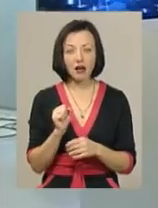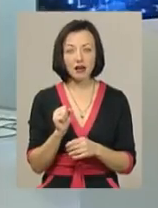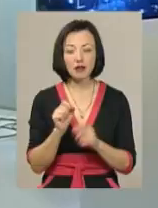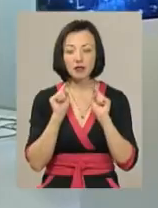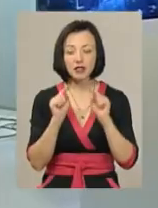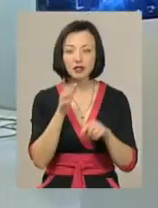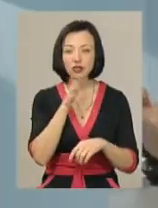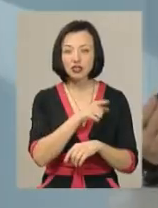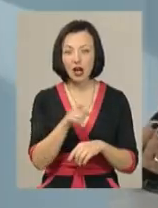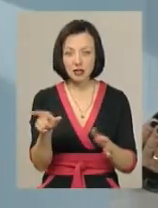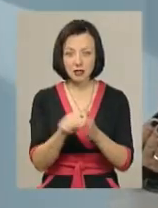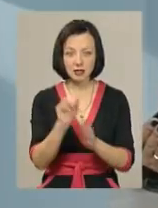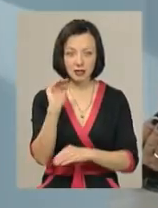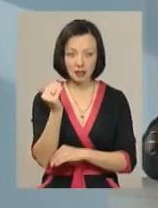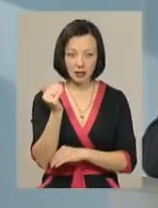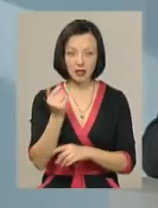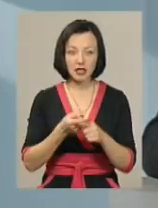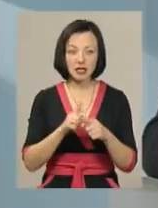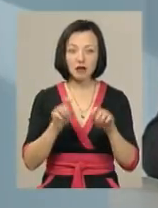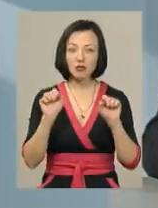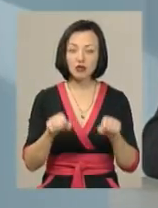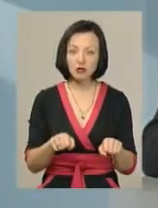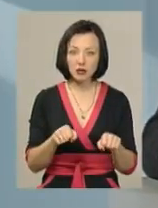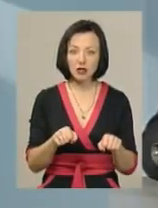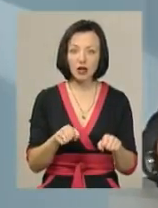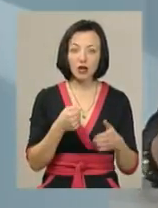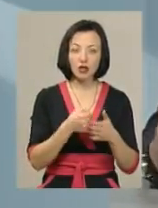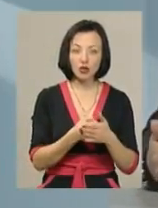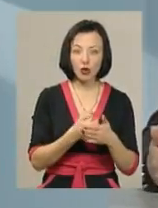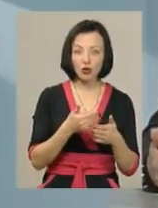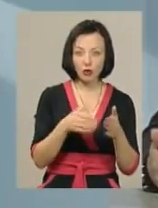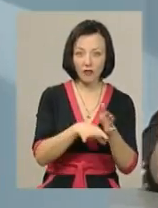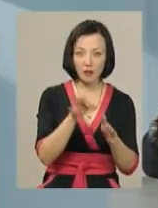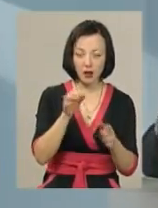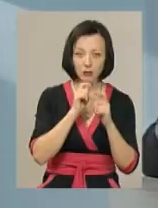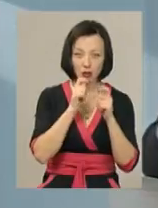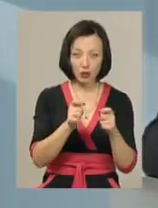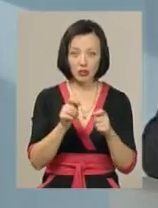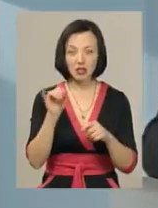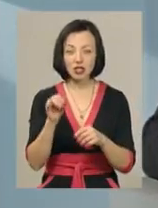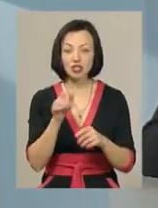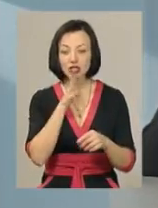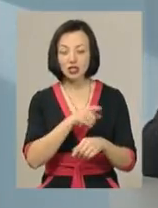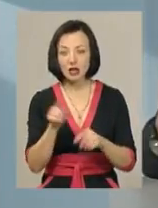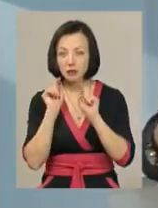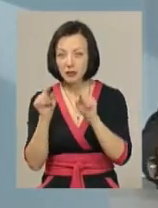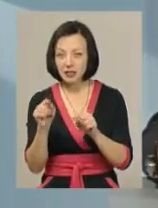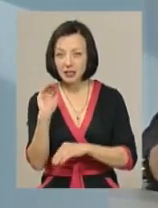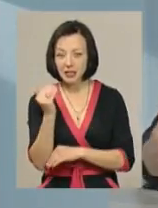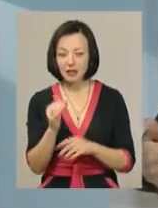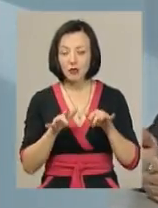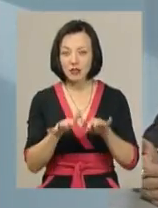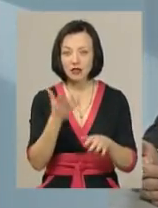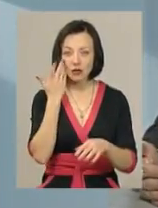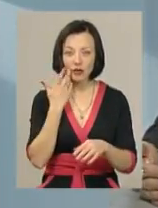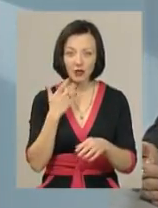приділити час своїй дитині і це може бути час приділений до того Як вибирається подарунок час приділений в процесі